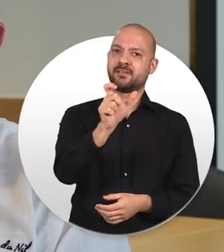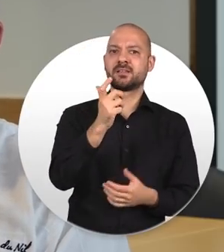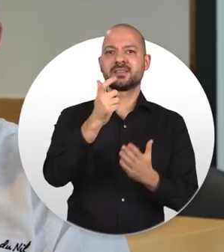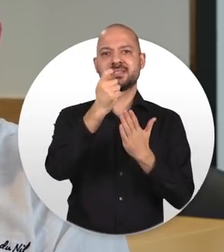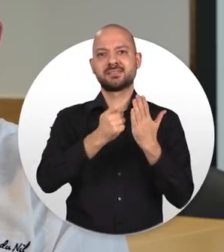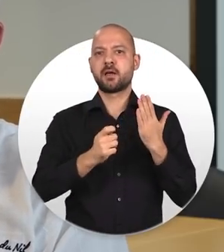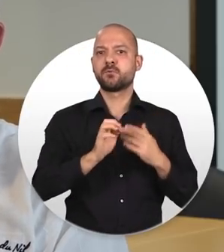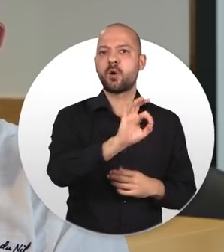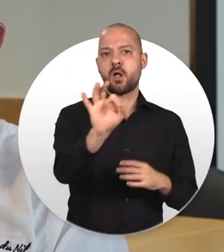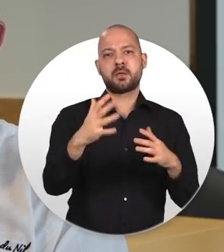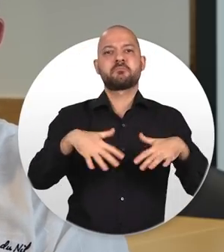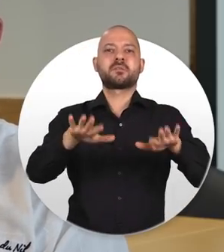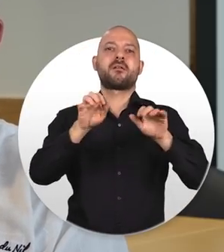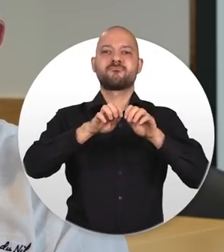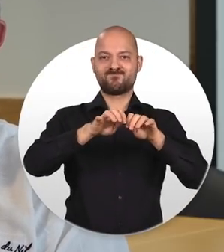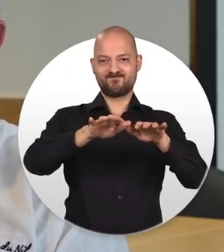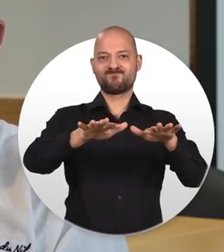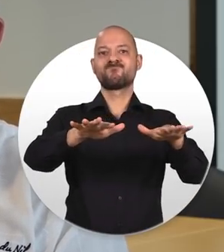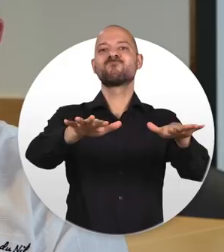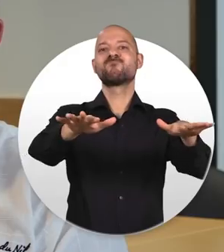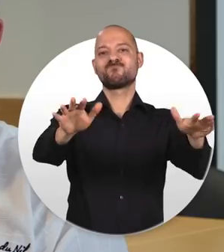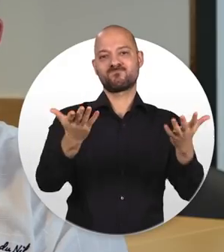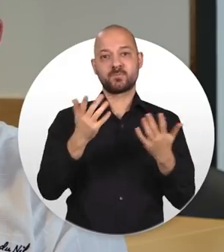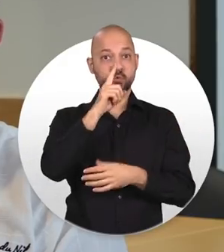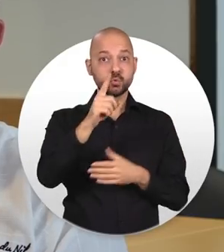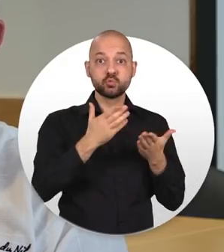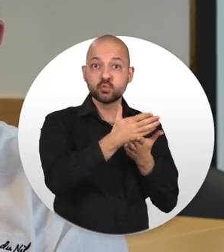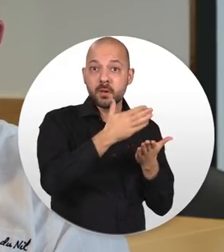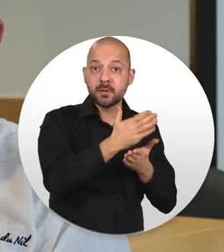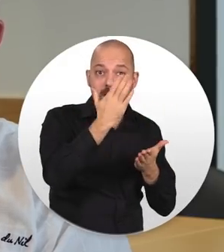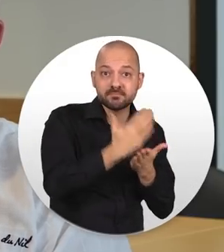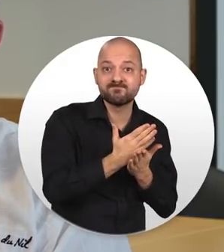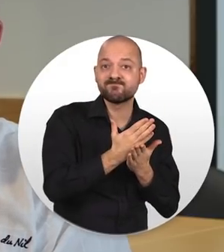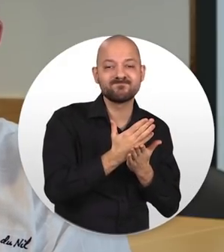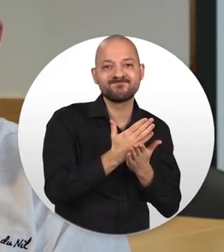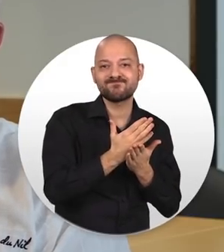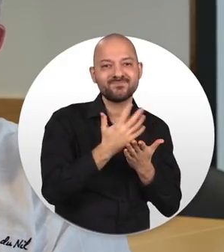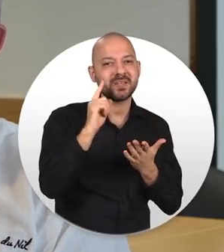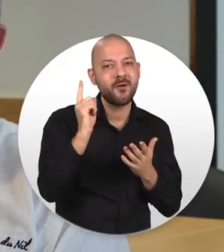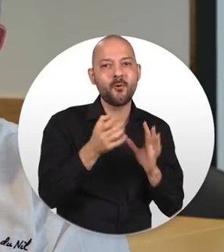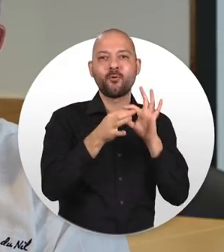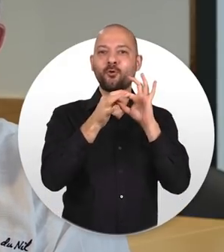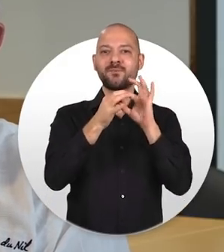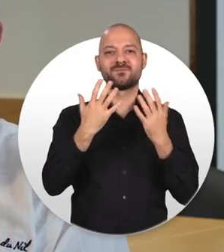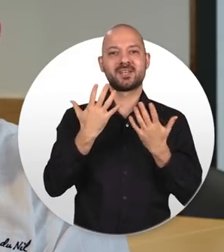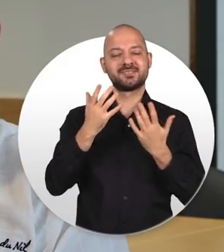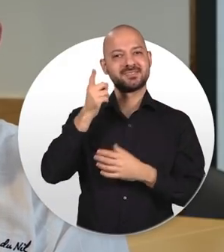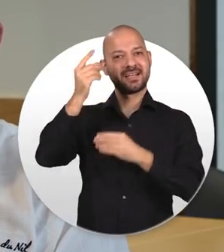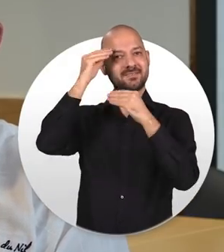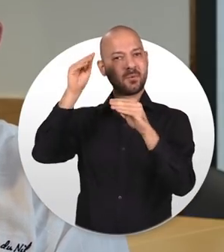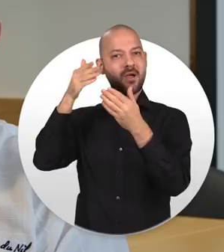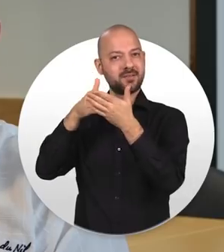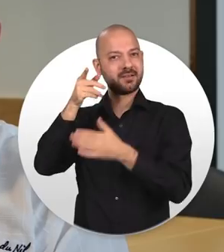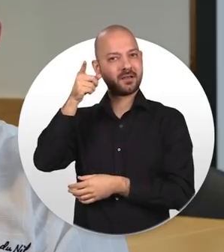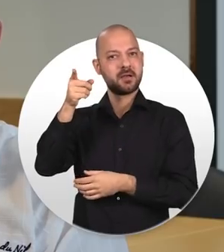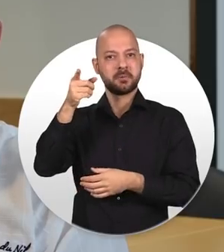for All immer mehr etabliert, anstatt nicht mehr von Accessibilität zu schwätzen. Wird aber auch dadurch entstanden, dass das